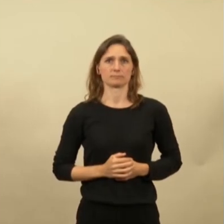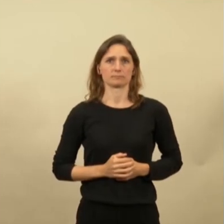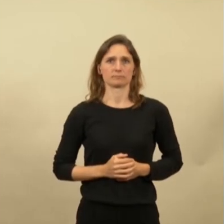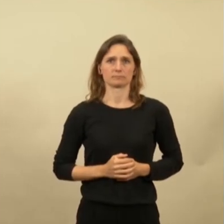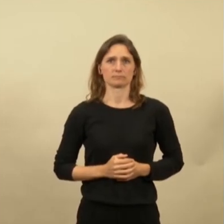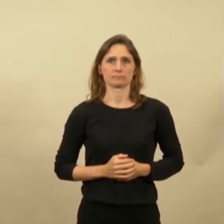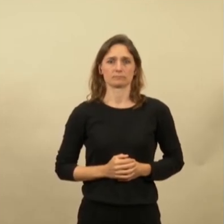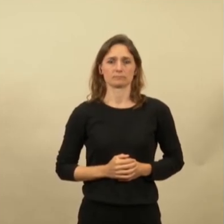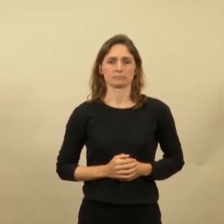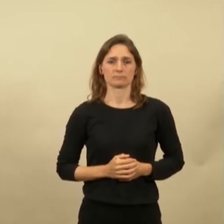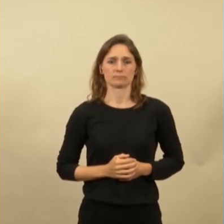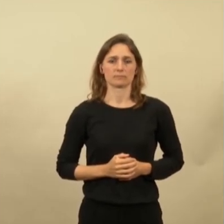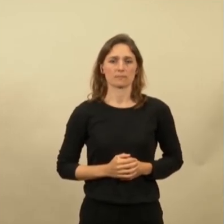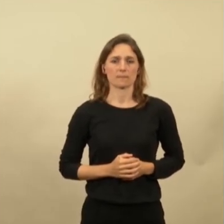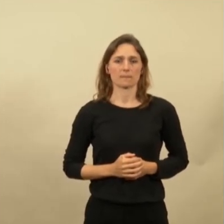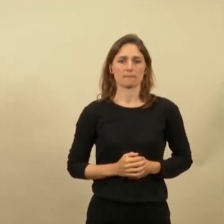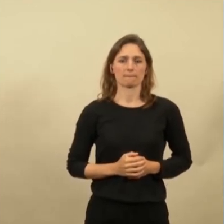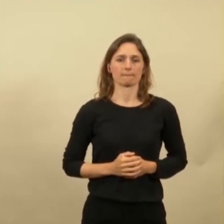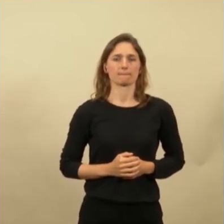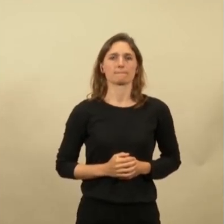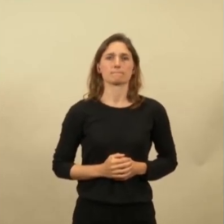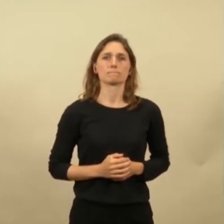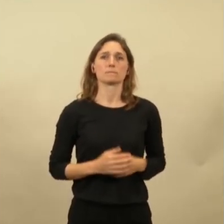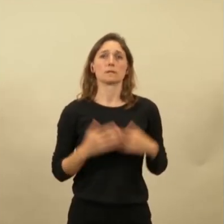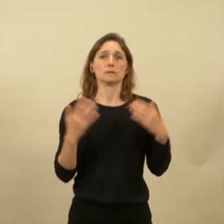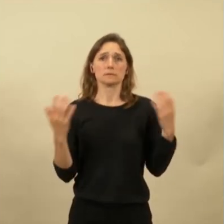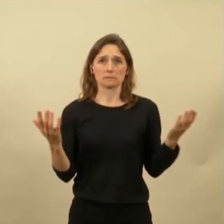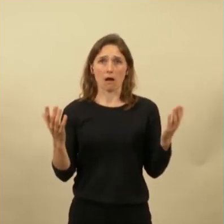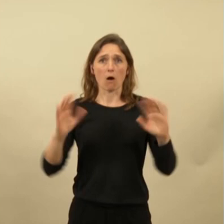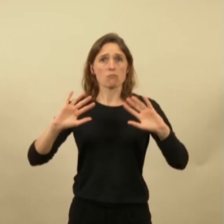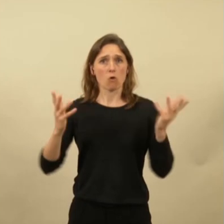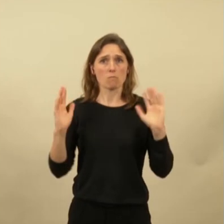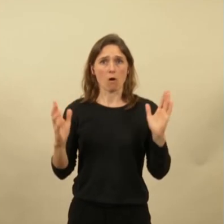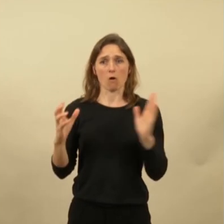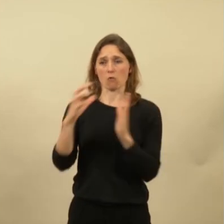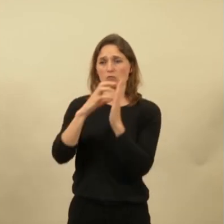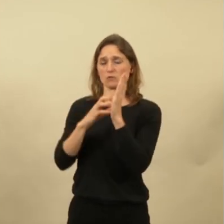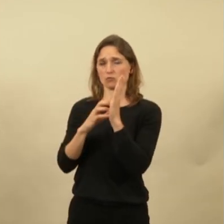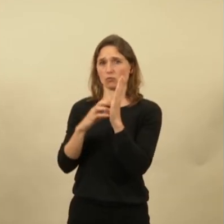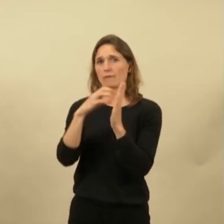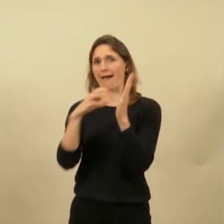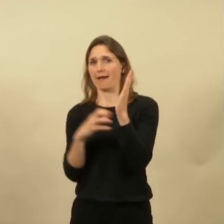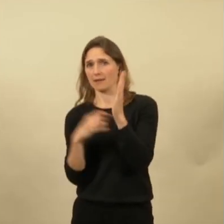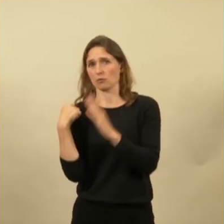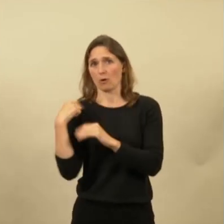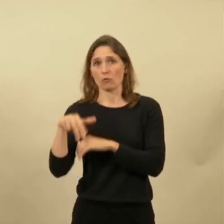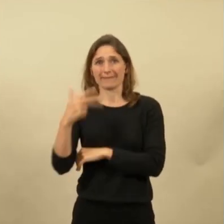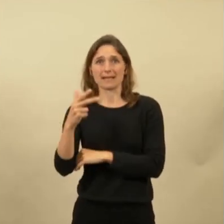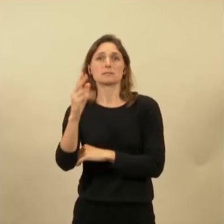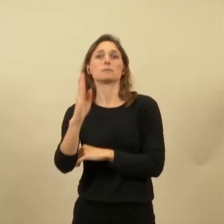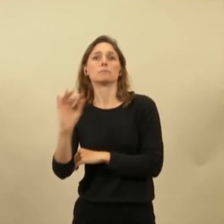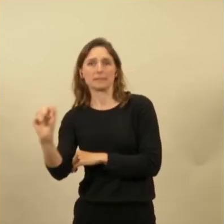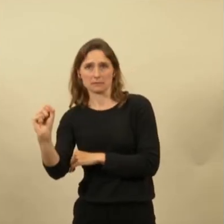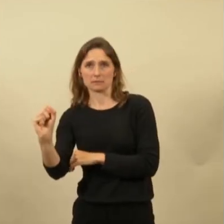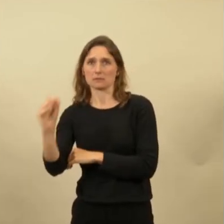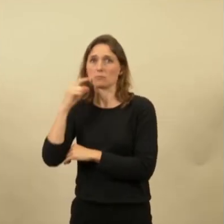en créant donc au titre 13 bis de la Constitution consacrée à la révocation donc des élus président